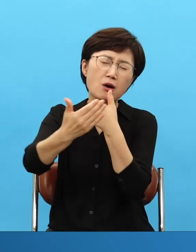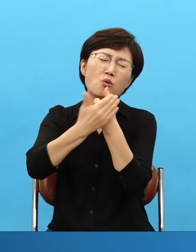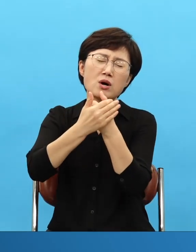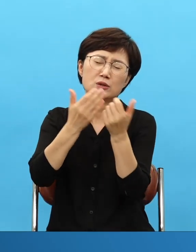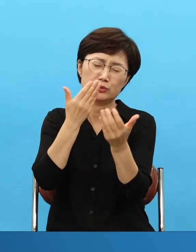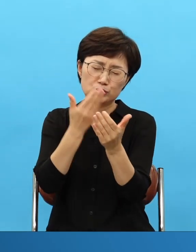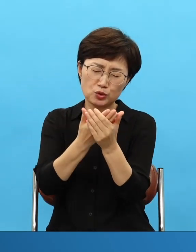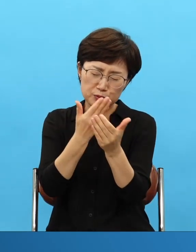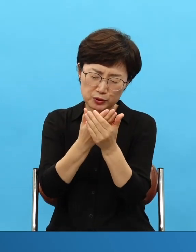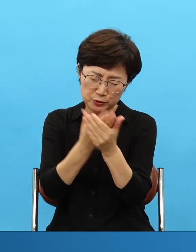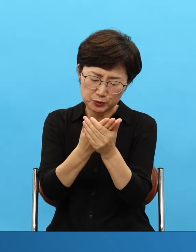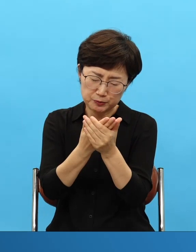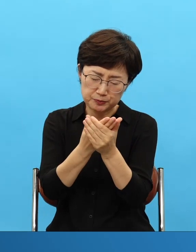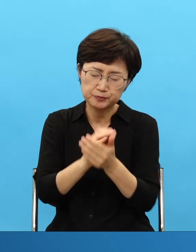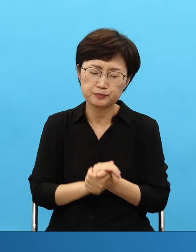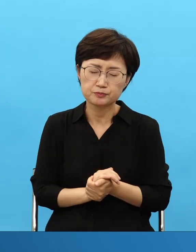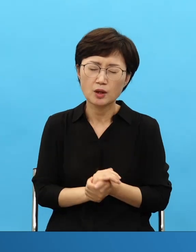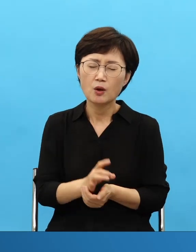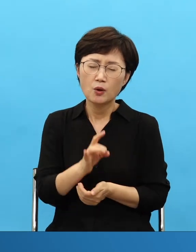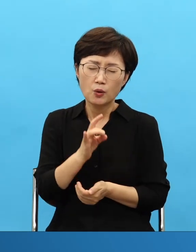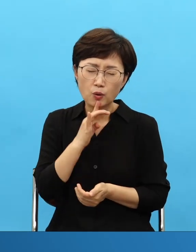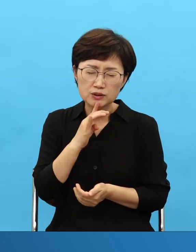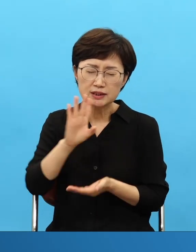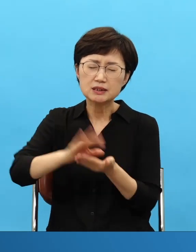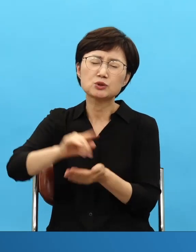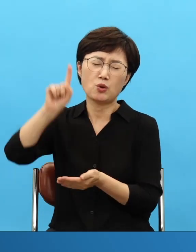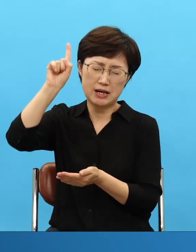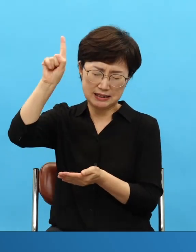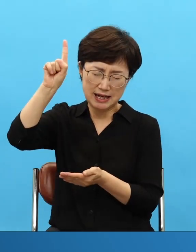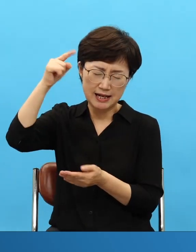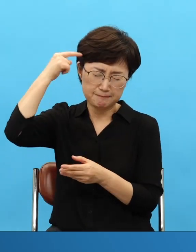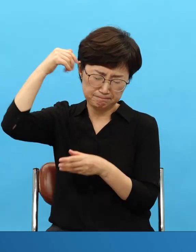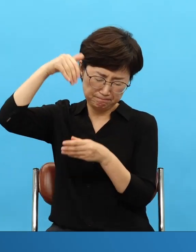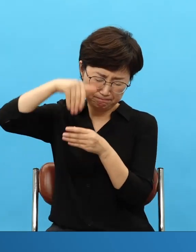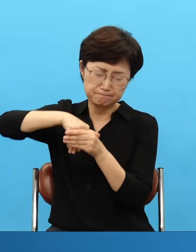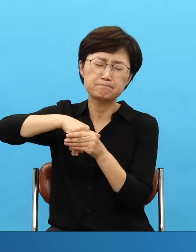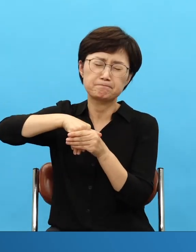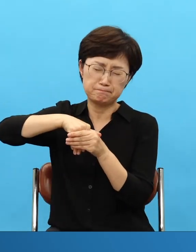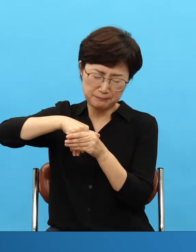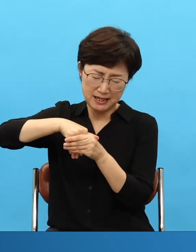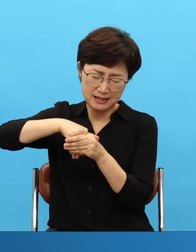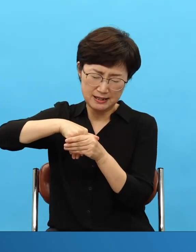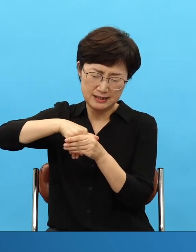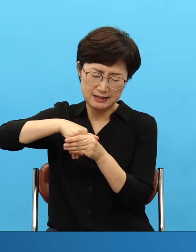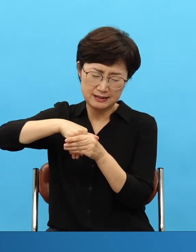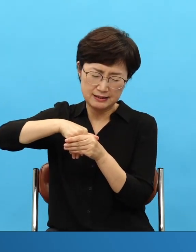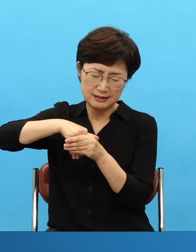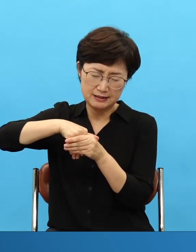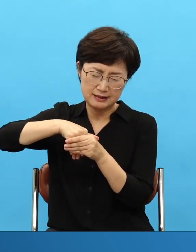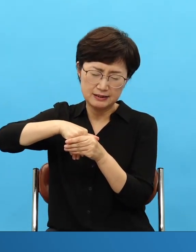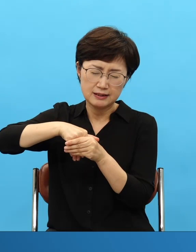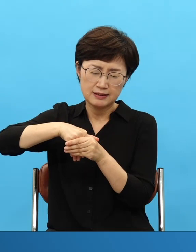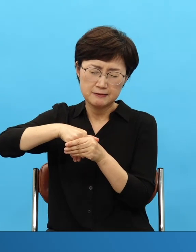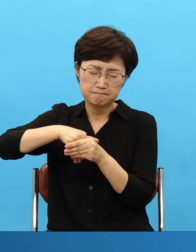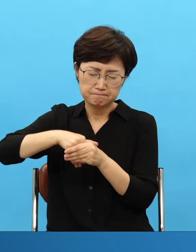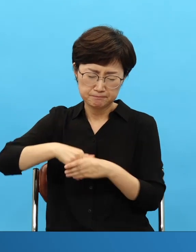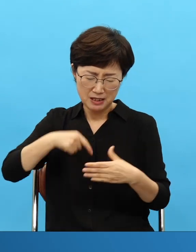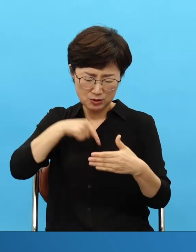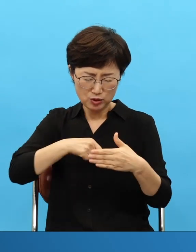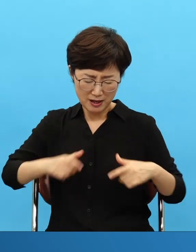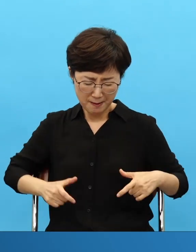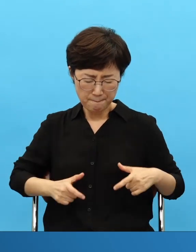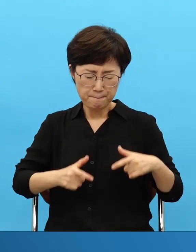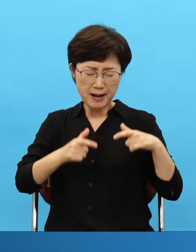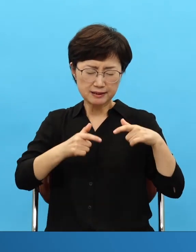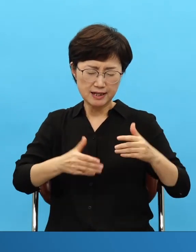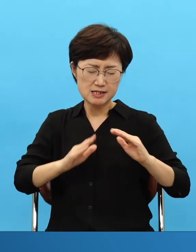sow and plant the new things. 오직 그리스도로 심는 이 시대의 망대가 되게 해 주옵소서. May we